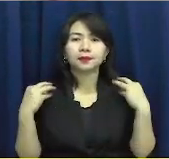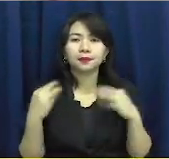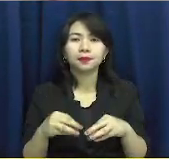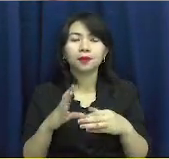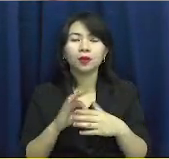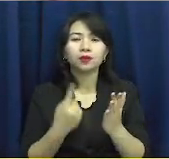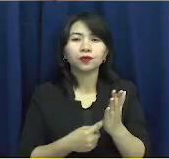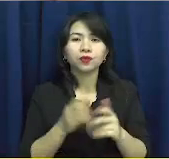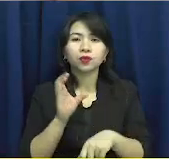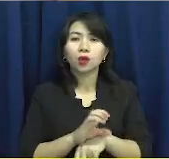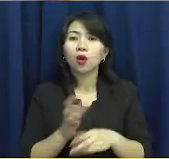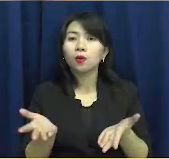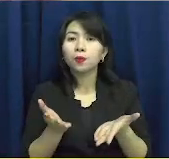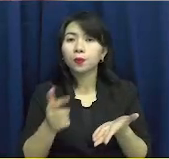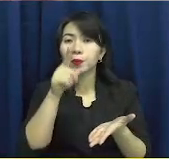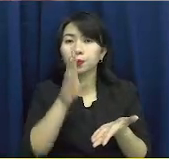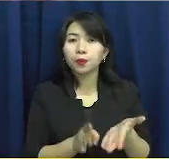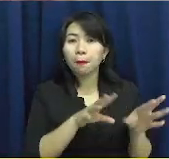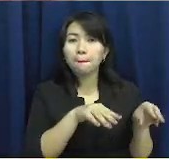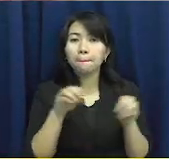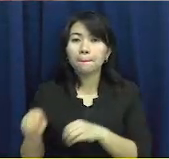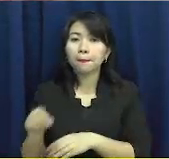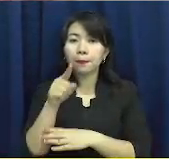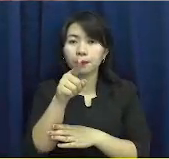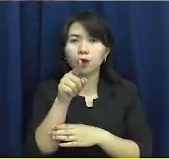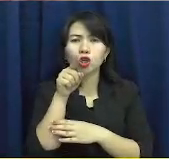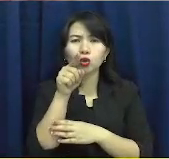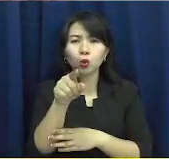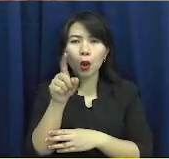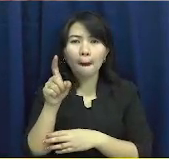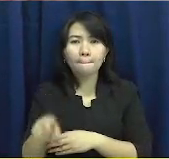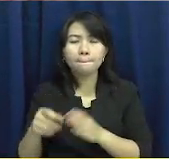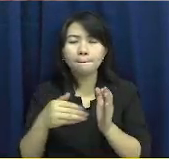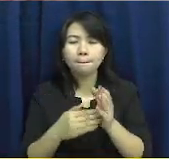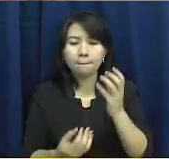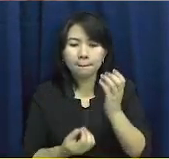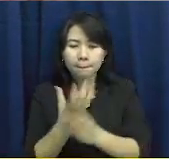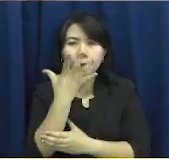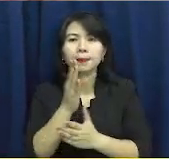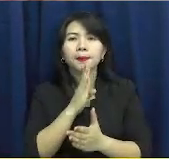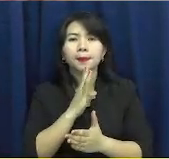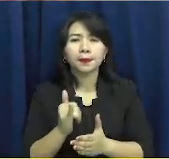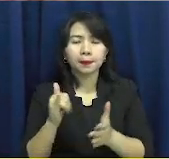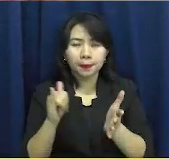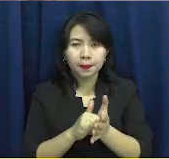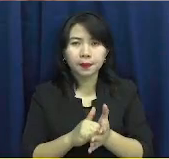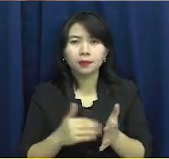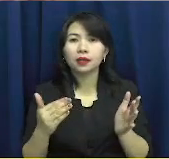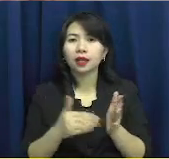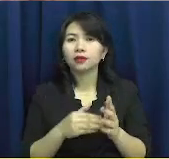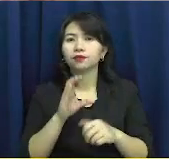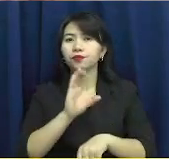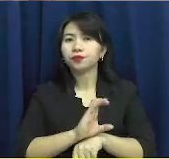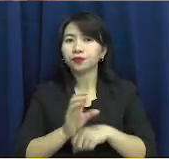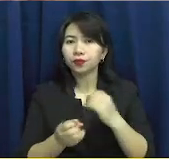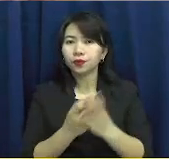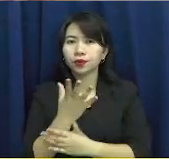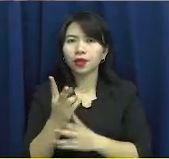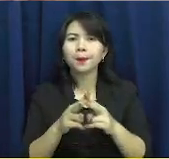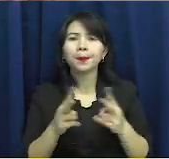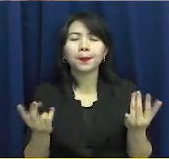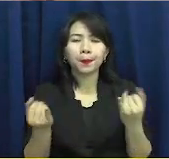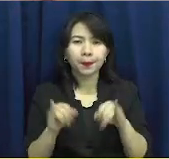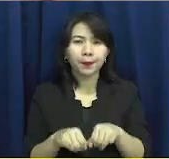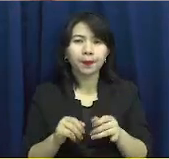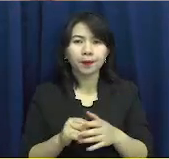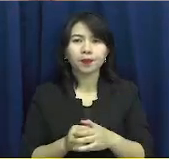kayo nilagay ng Panginoon na simbahan, dapat kang lumago doon. Yeah. Sapagkat sabi ko nga po, di ba, yung church growth ay napaka-importante po